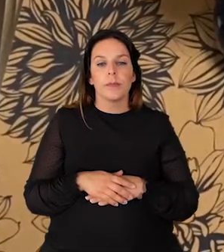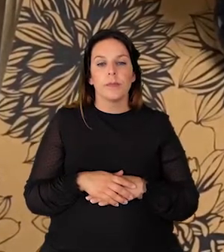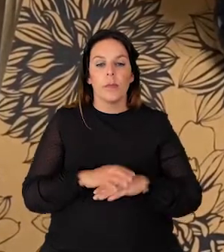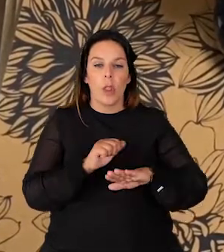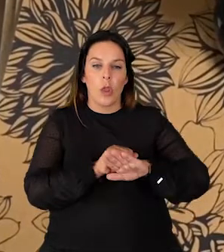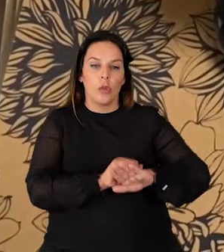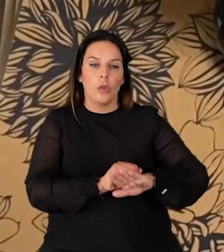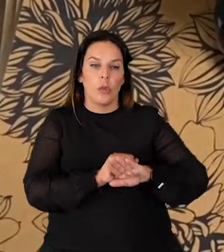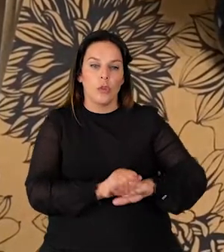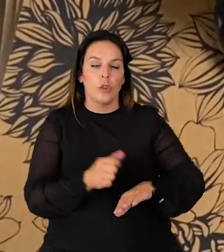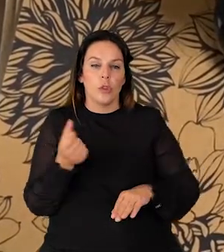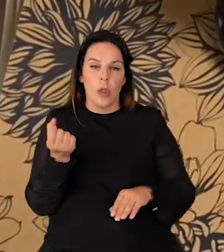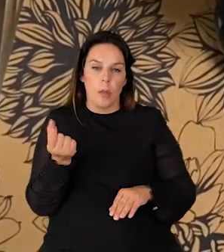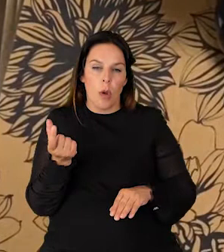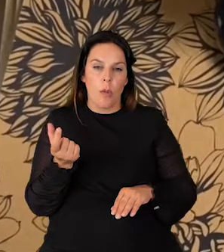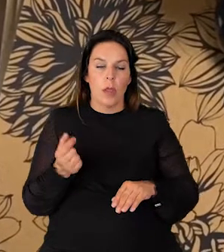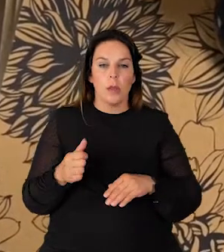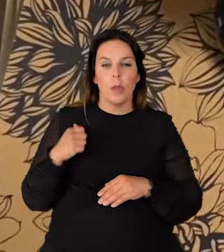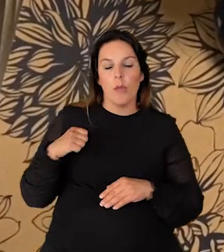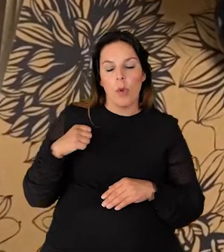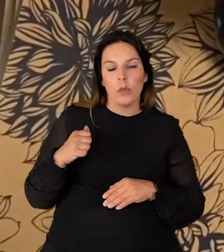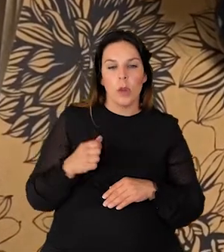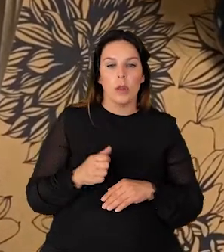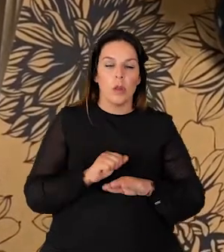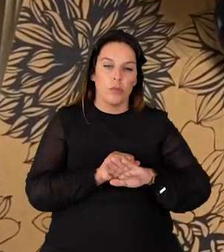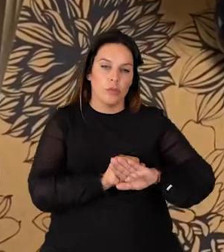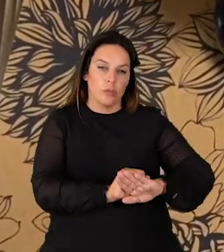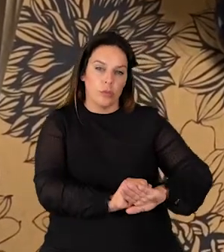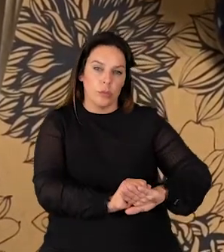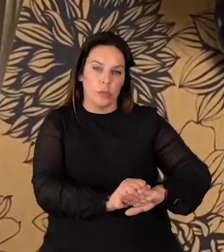po prostu dociskać do ścianki.